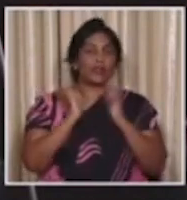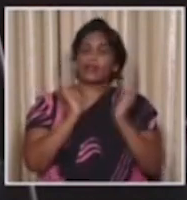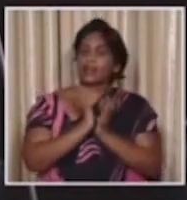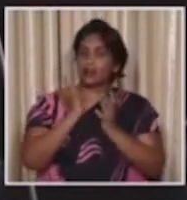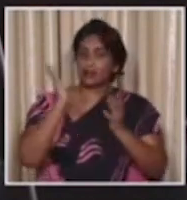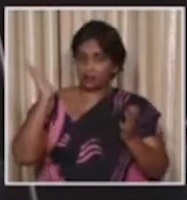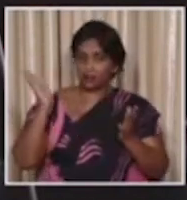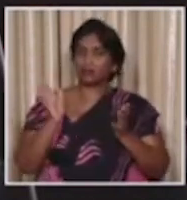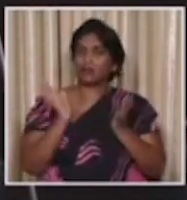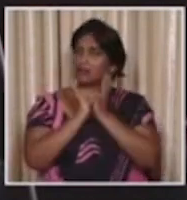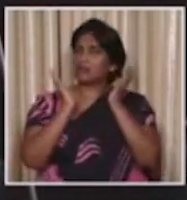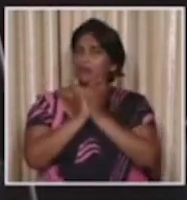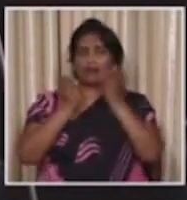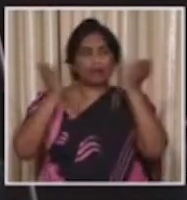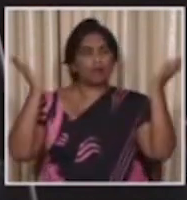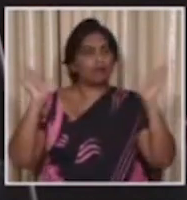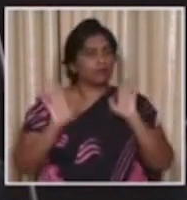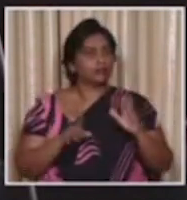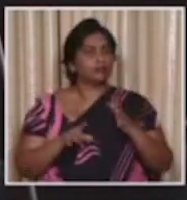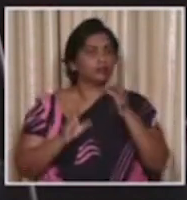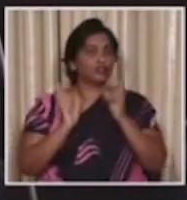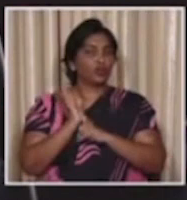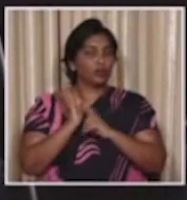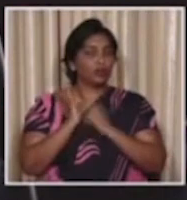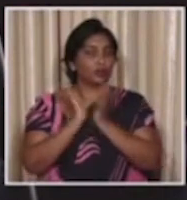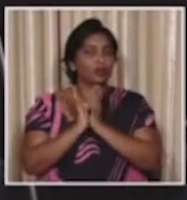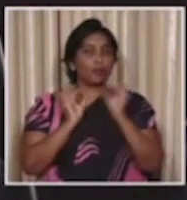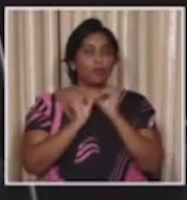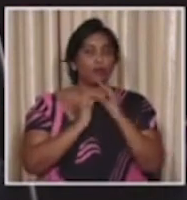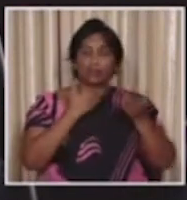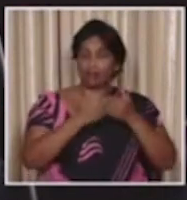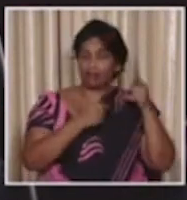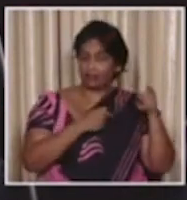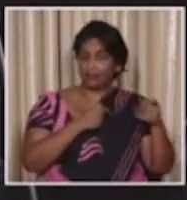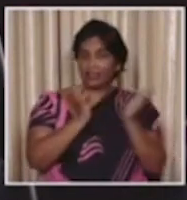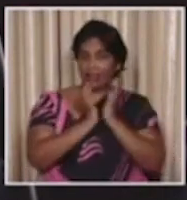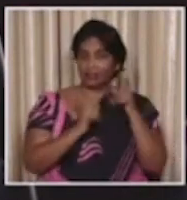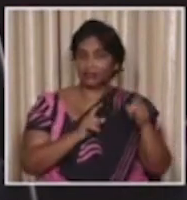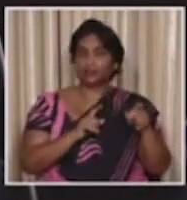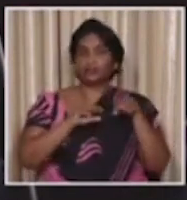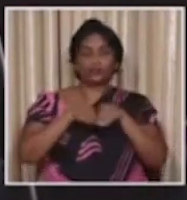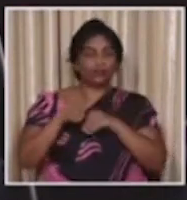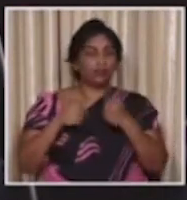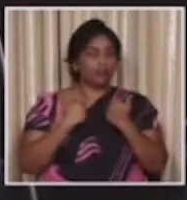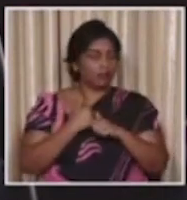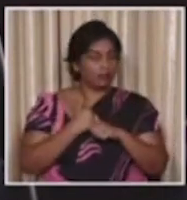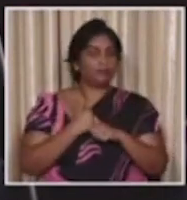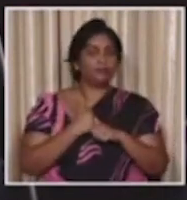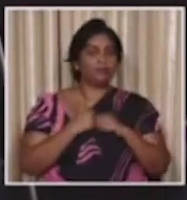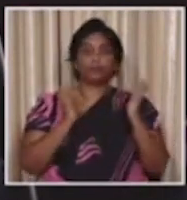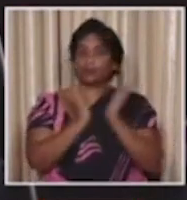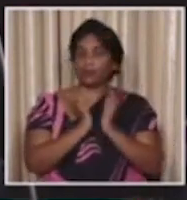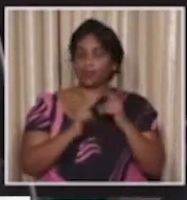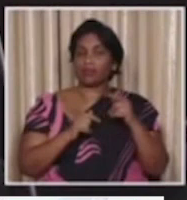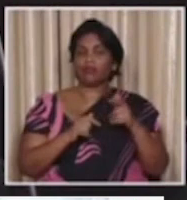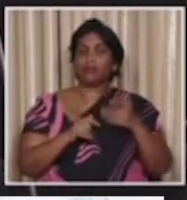උද්‍යානය තියෙනවා. ඒ වන උද්‍යාන ඉදිකරේ ලුණුගම්බේර හදනකොට, බූන්දල හදනකොට, ගොවිතොටුපළ හදනකොට වන උද්‍යානට